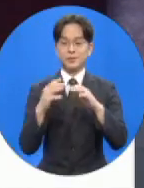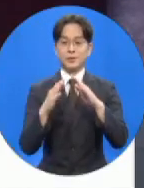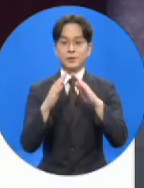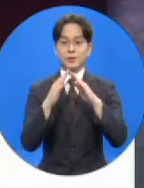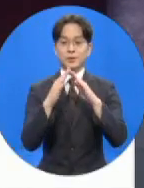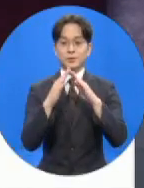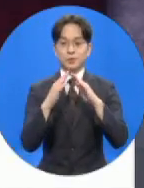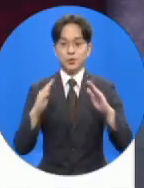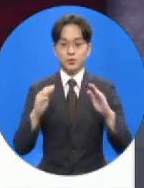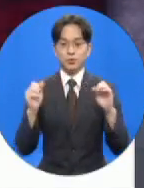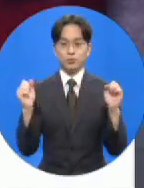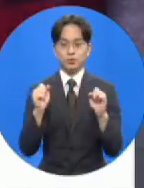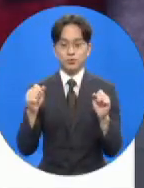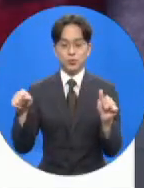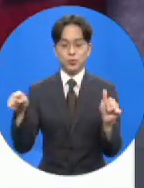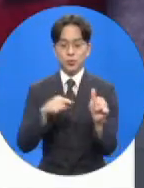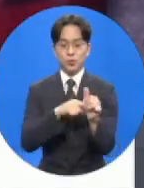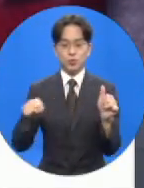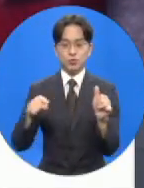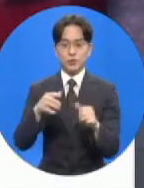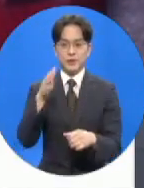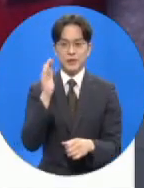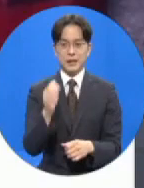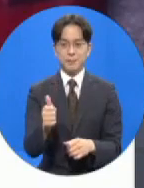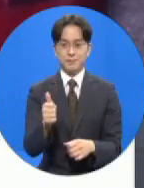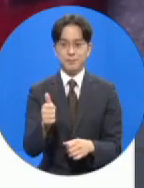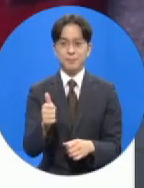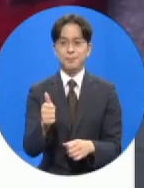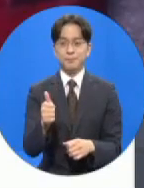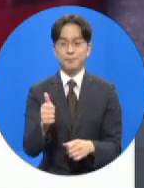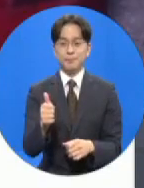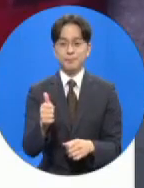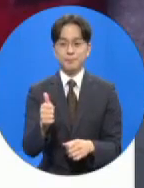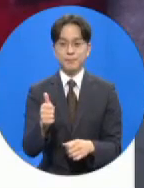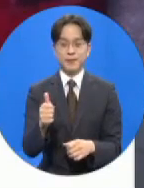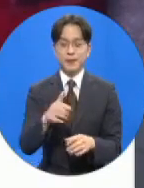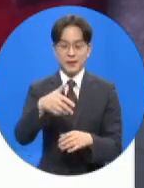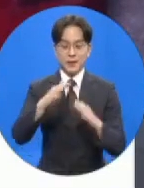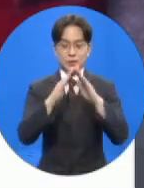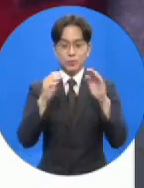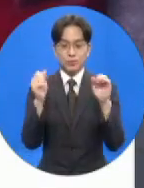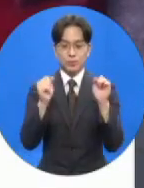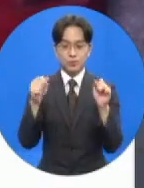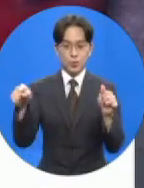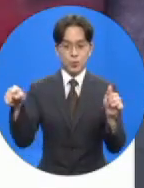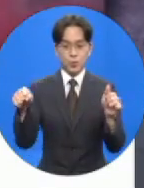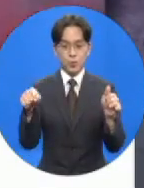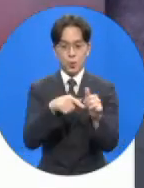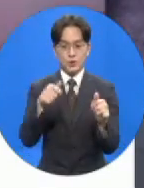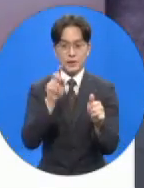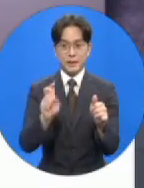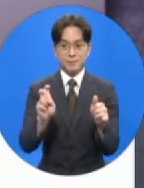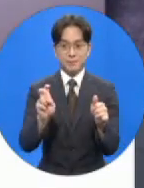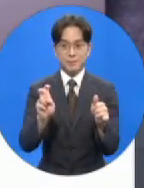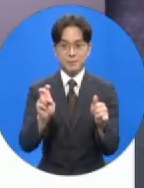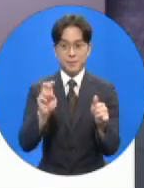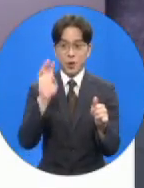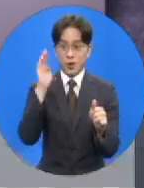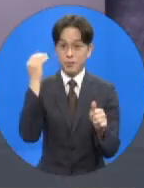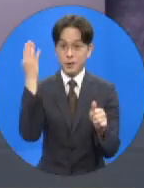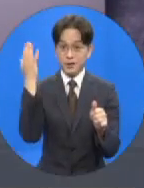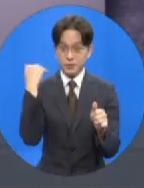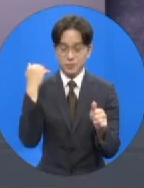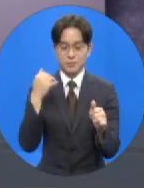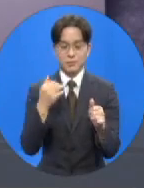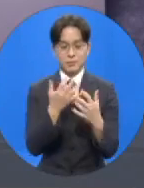과학적인 이유는 뭔가라고 했던 김승환 정북 교육감은 최근 한 강연에서도 마스크 없이 강연을 했습니다.